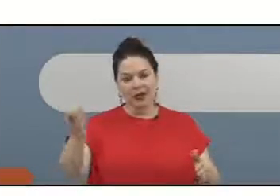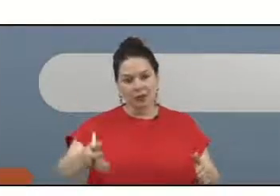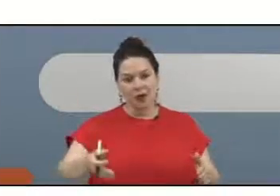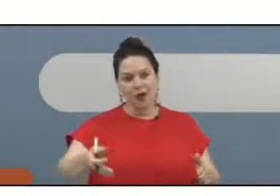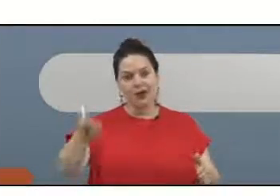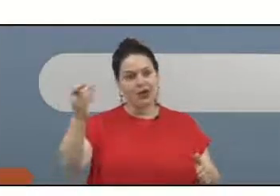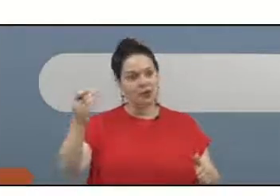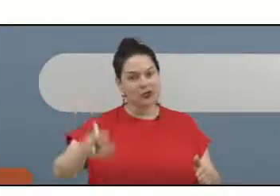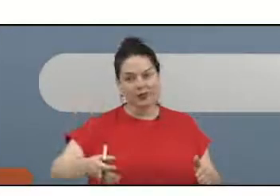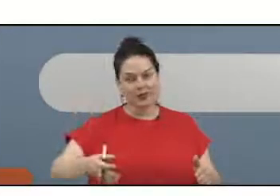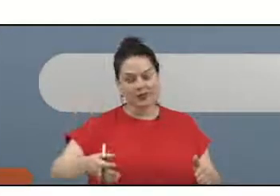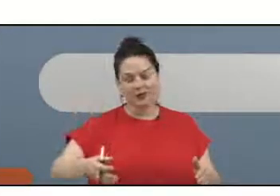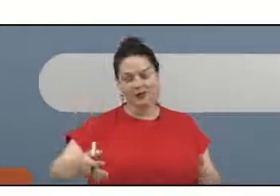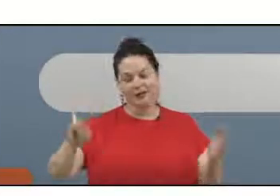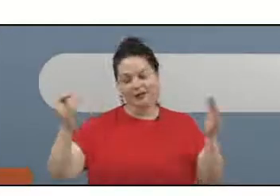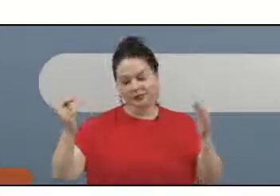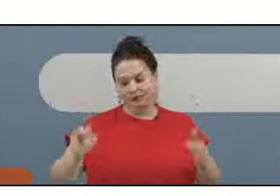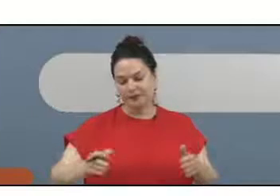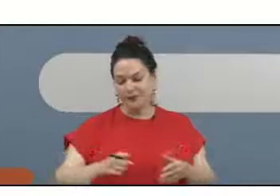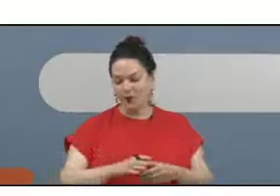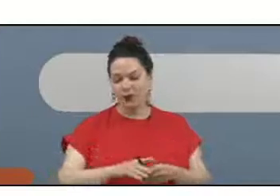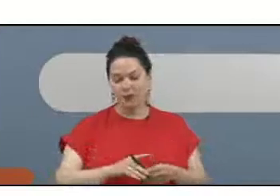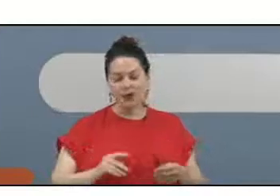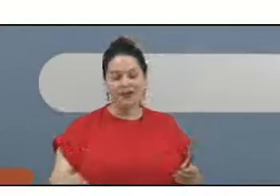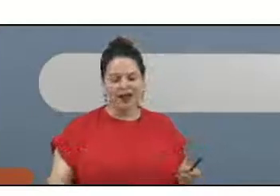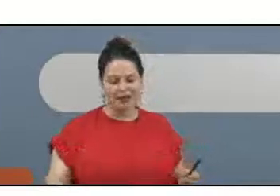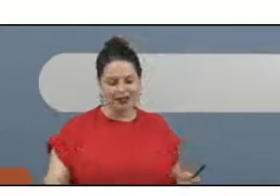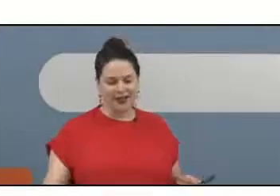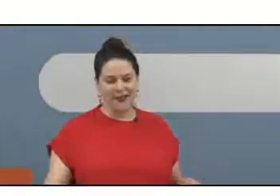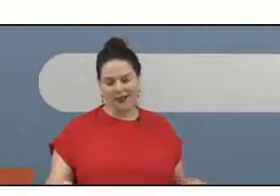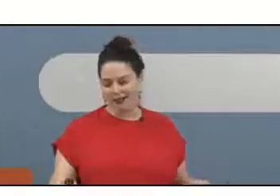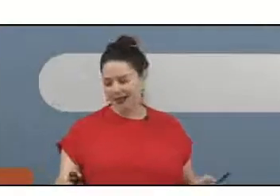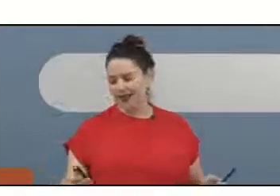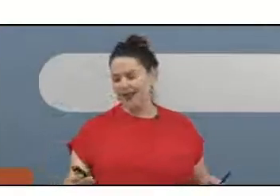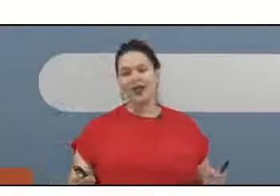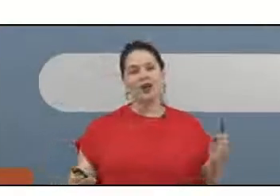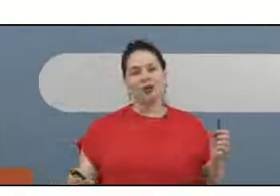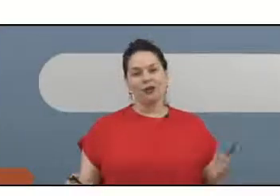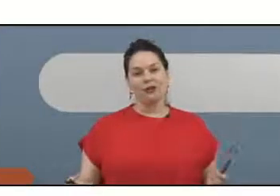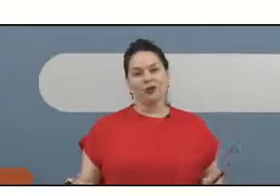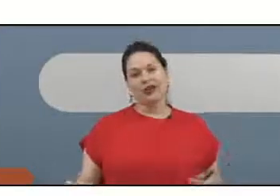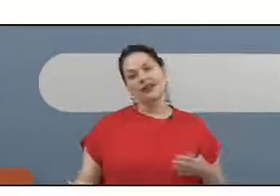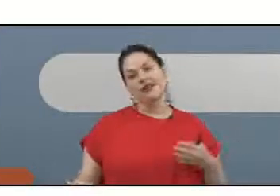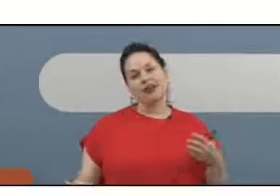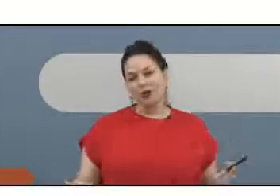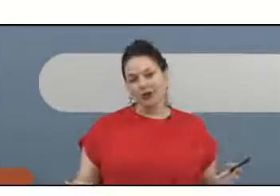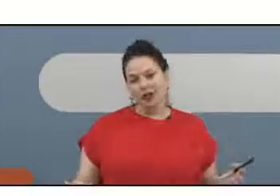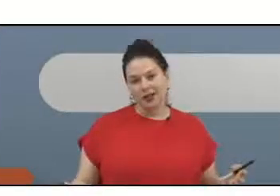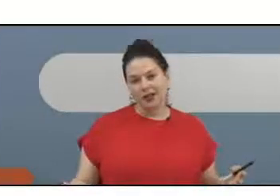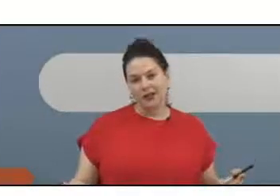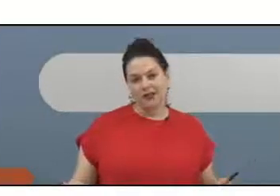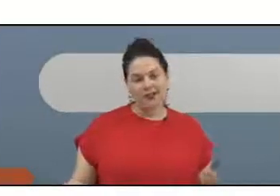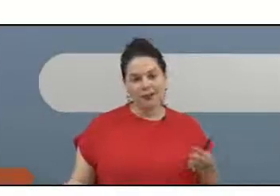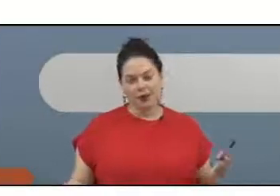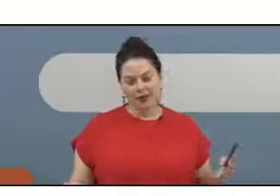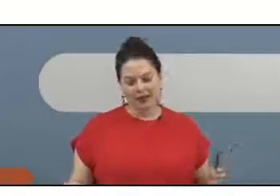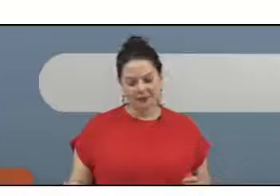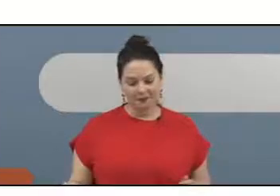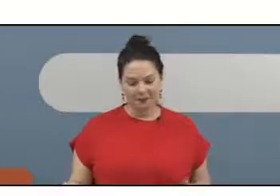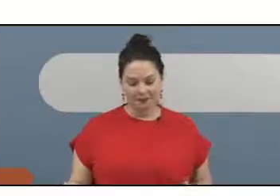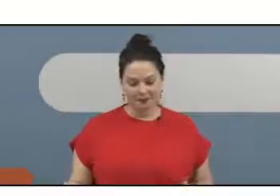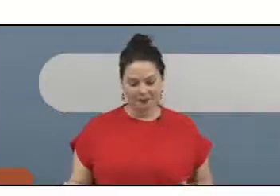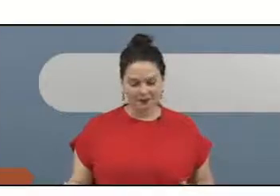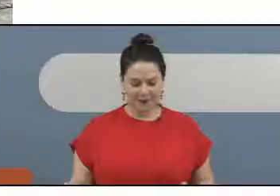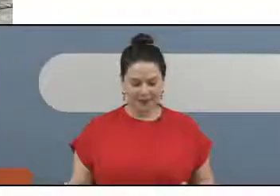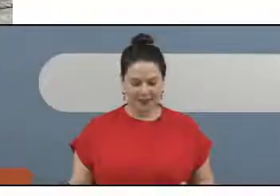דינו ליפול, השמש תמיס את כנפיו, הוא ייפול ואף אחד אחר לא ייתן לו יד וגם לא יתרגש מזה, זה